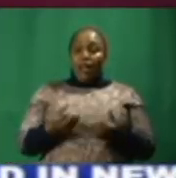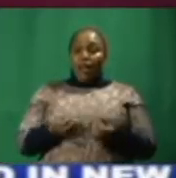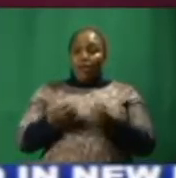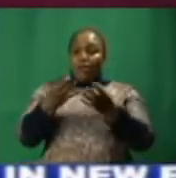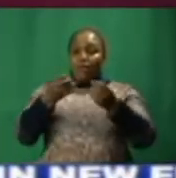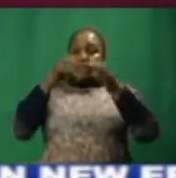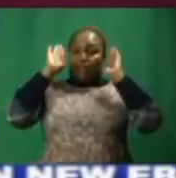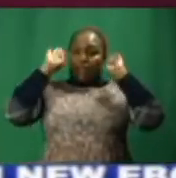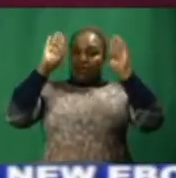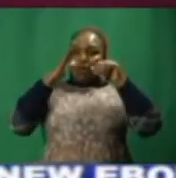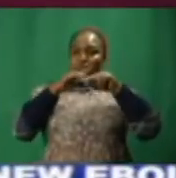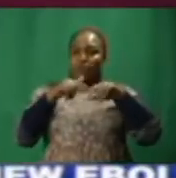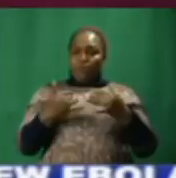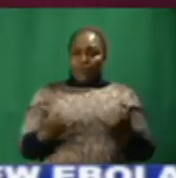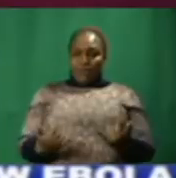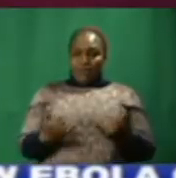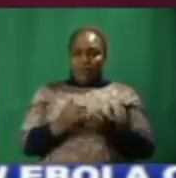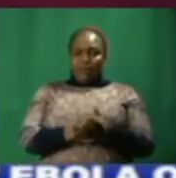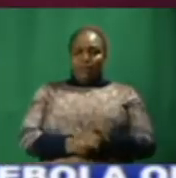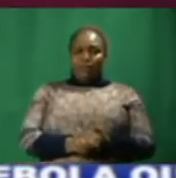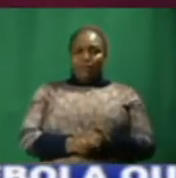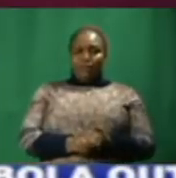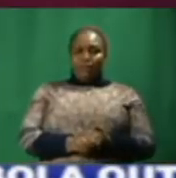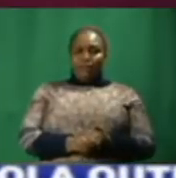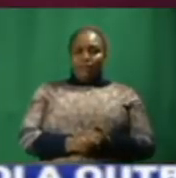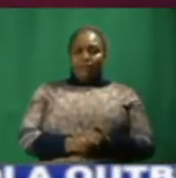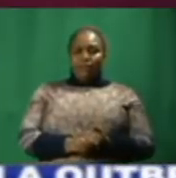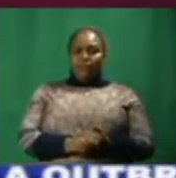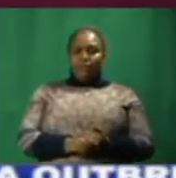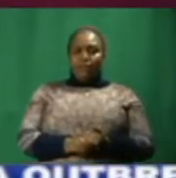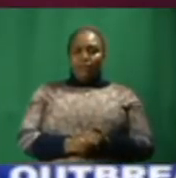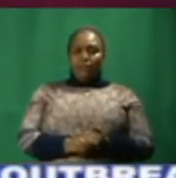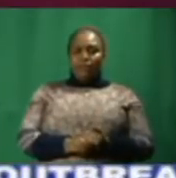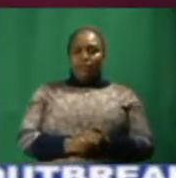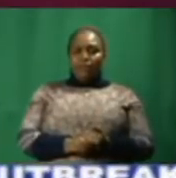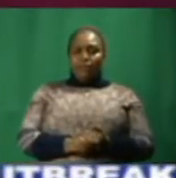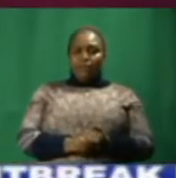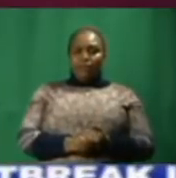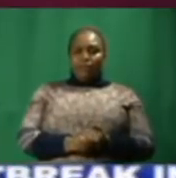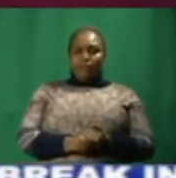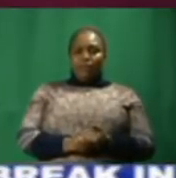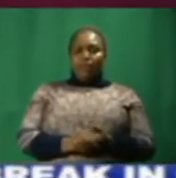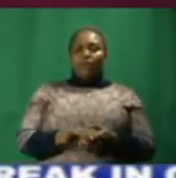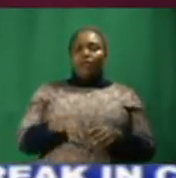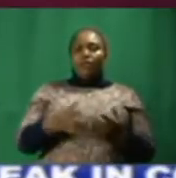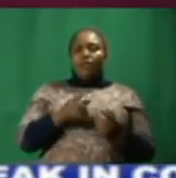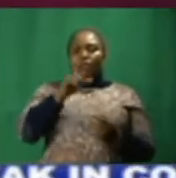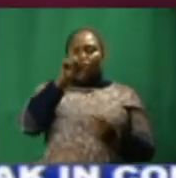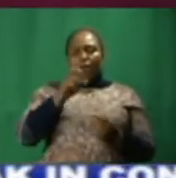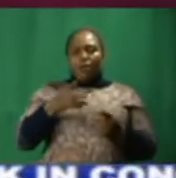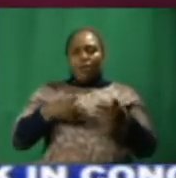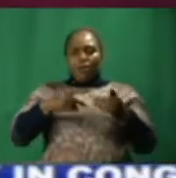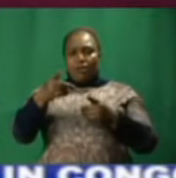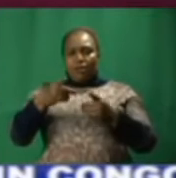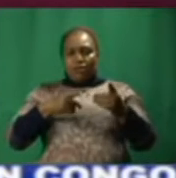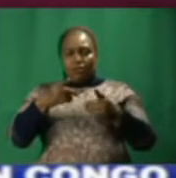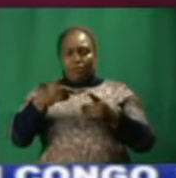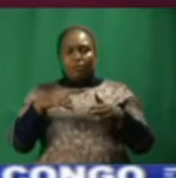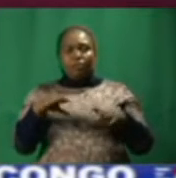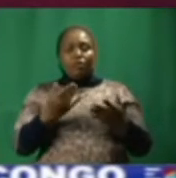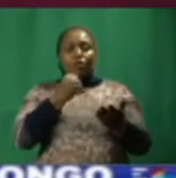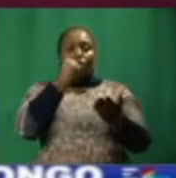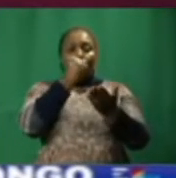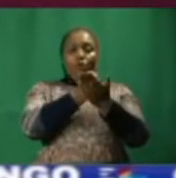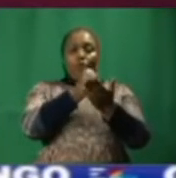indzaba tethu telusuku lobambe kuba ngumconzo selihlangothini lolubuka tindzaba tebanfana ehofisini leliphini landvu nankulu